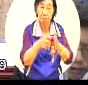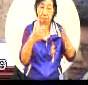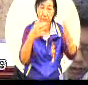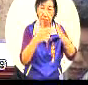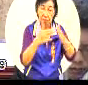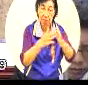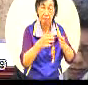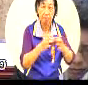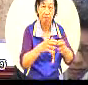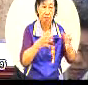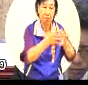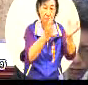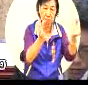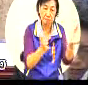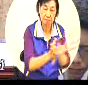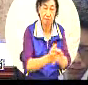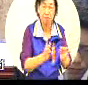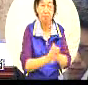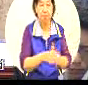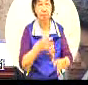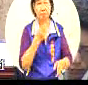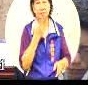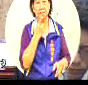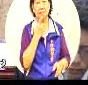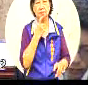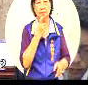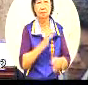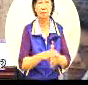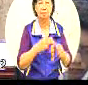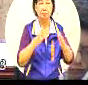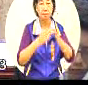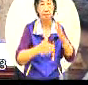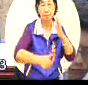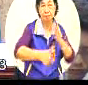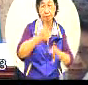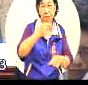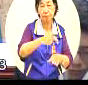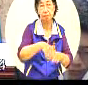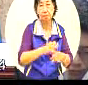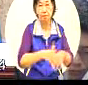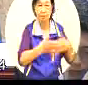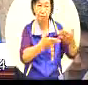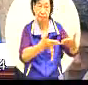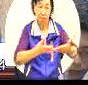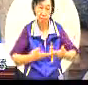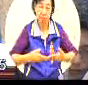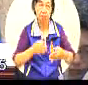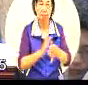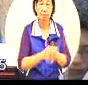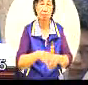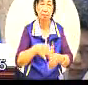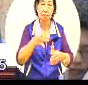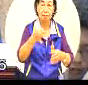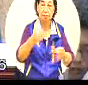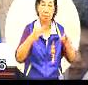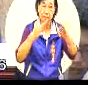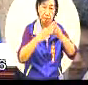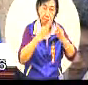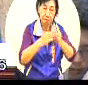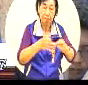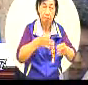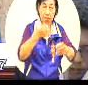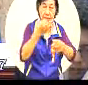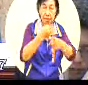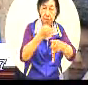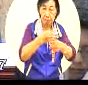们有很多的疑虑，那这个疑虑包括说在市场的接受度以及它可以在金融核贷方面都有一些批评，甚